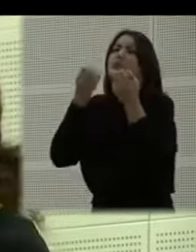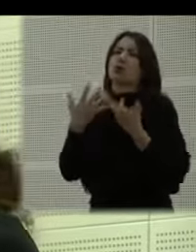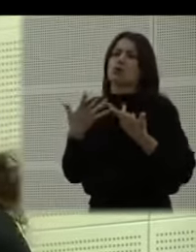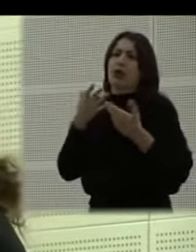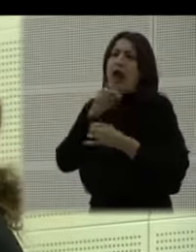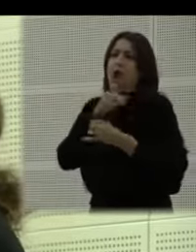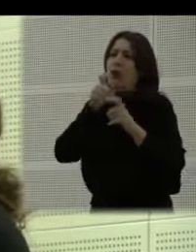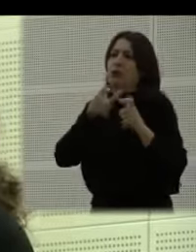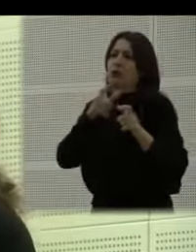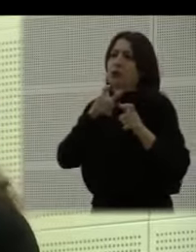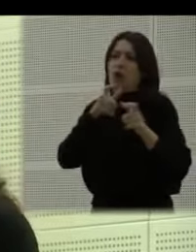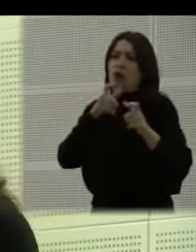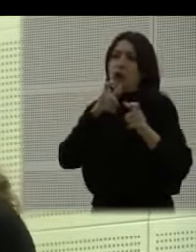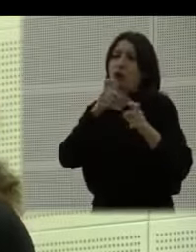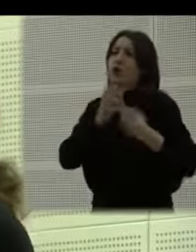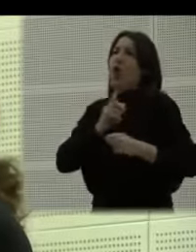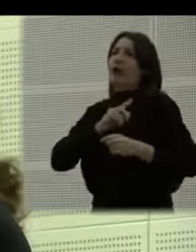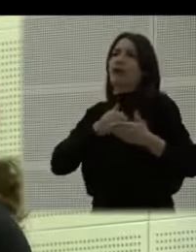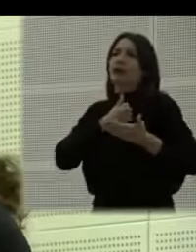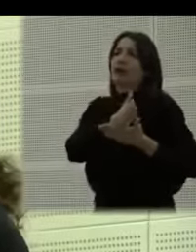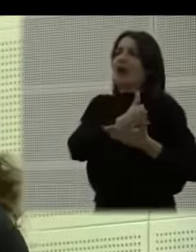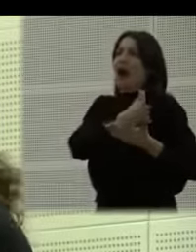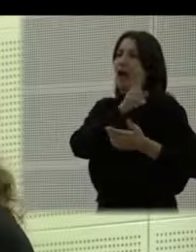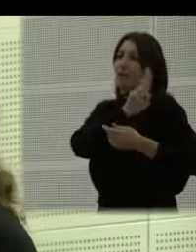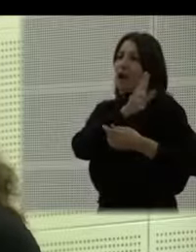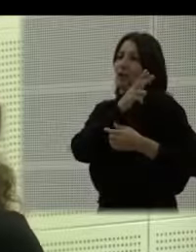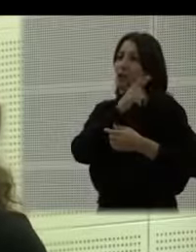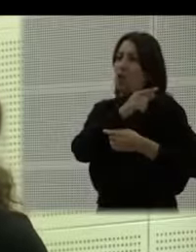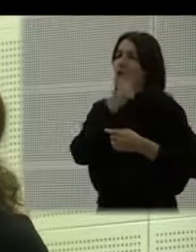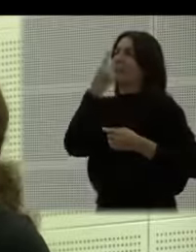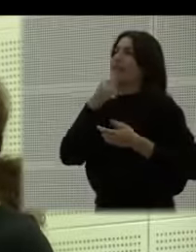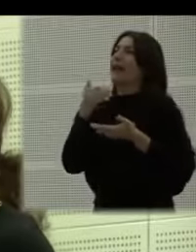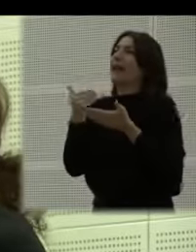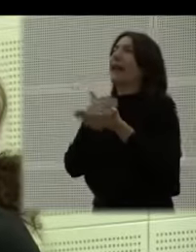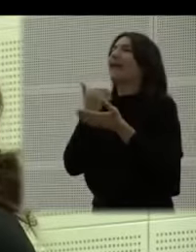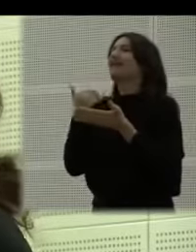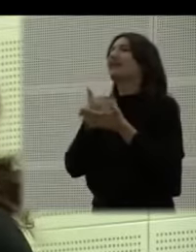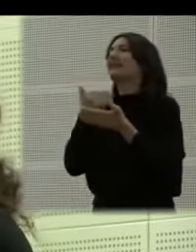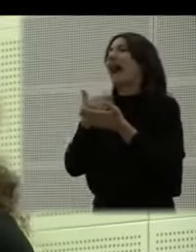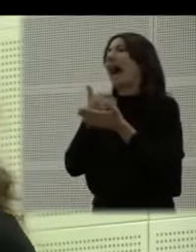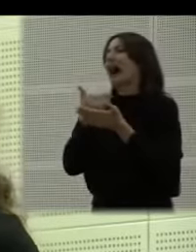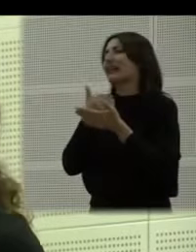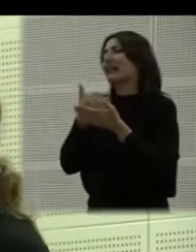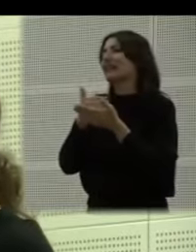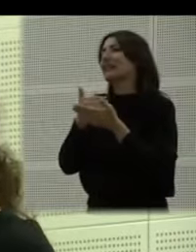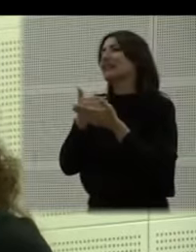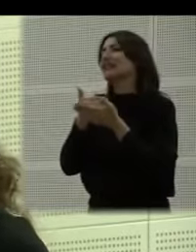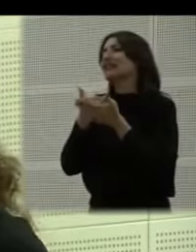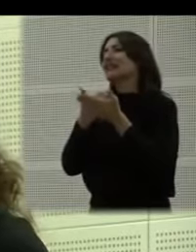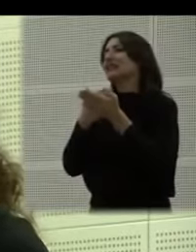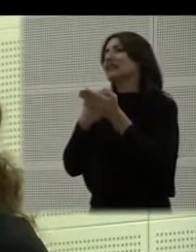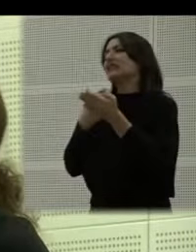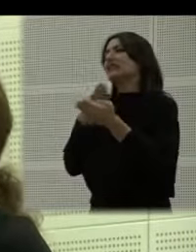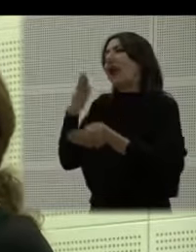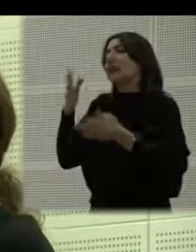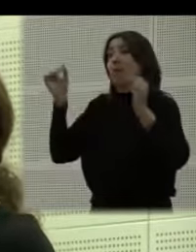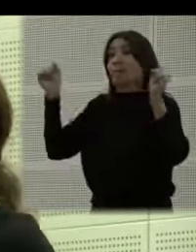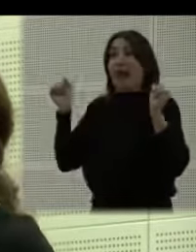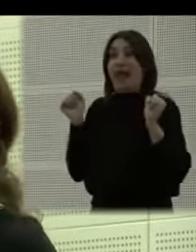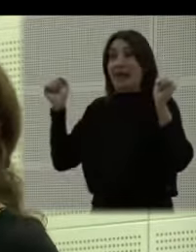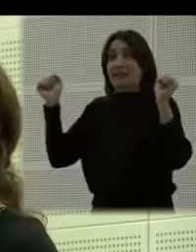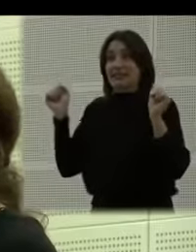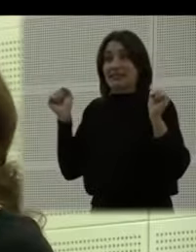queste. Allora cosa facevo? Per evitare, un po' di anni fa, per evitare così, allora dico, vabbè, ok, vado nella palestra